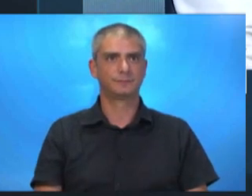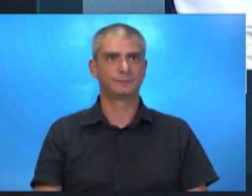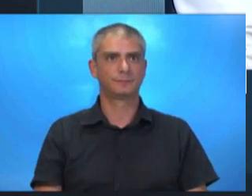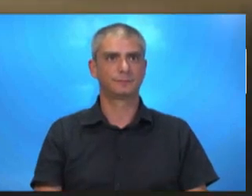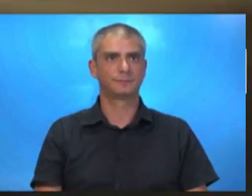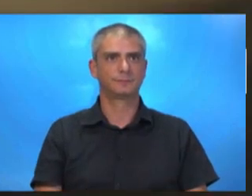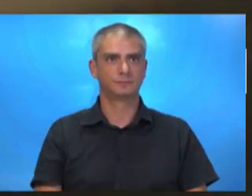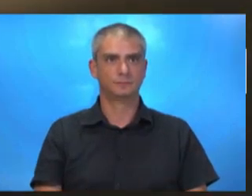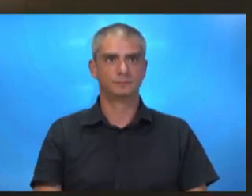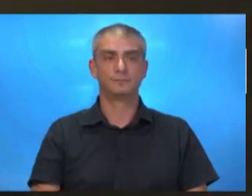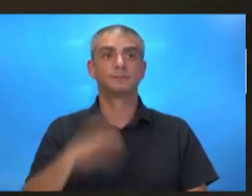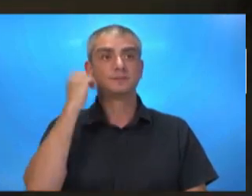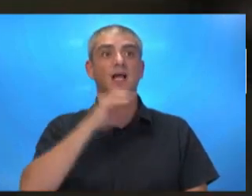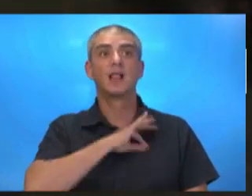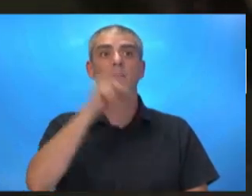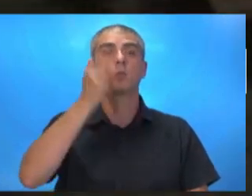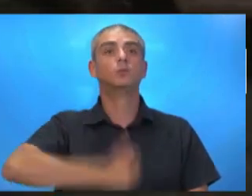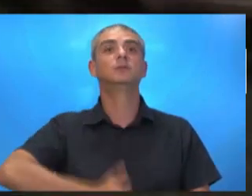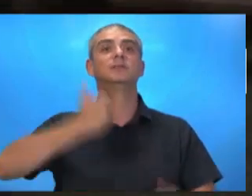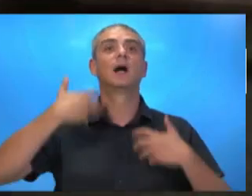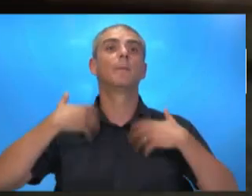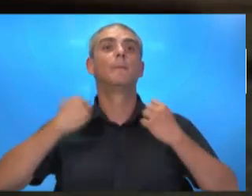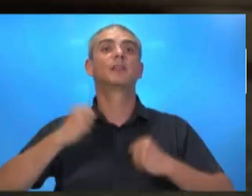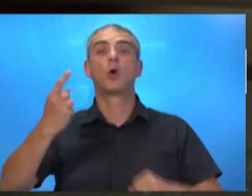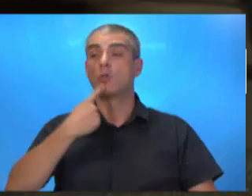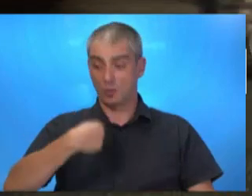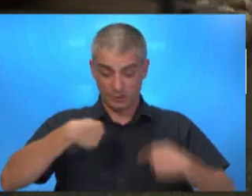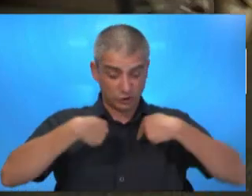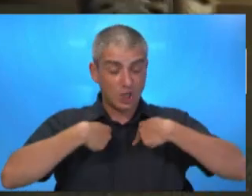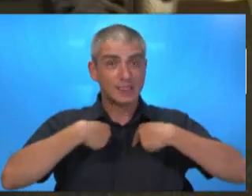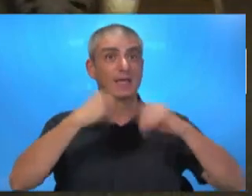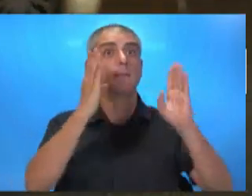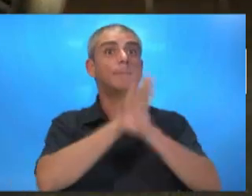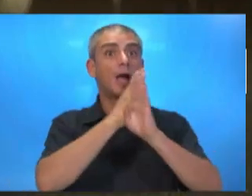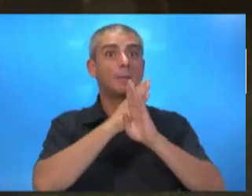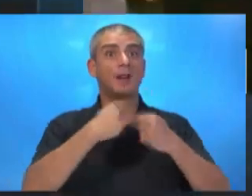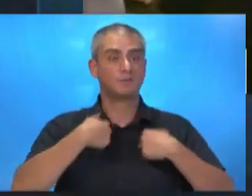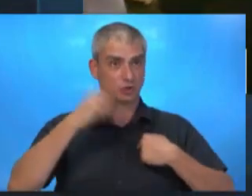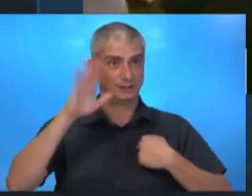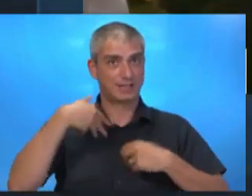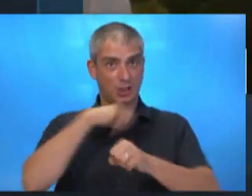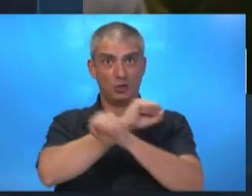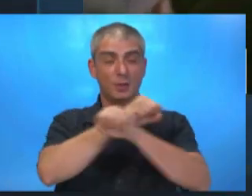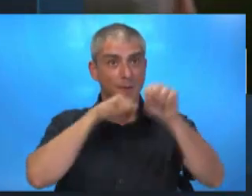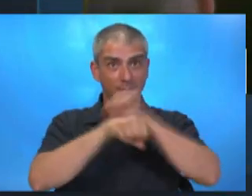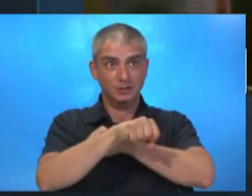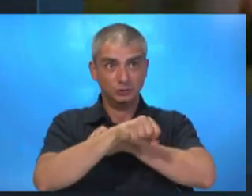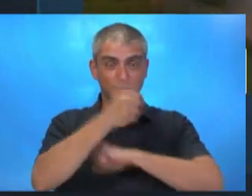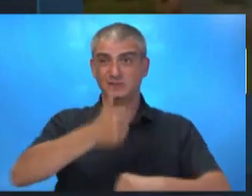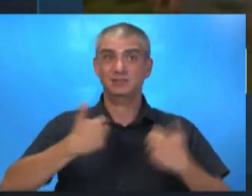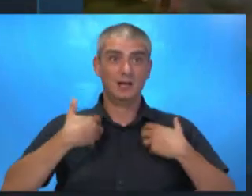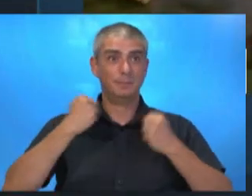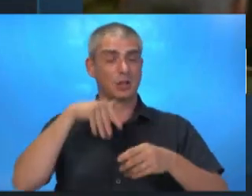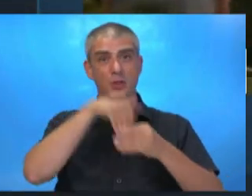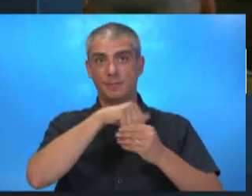טוב, ליברמן הוא שר ביטחון, אומר שאני מחבל ושאני צריך להיות בכלא. השר לביטחון פנים